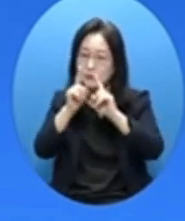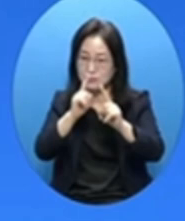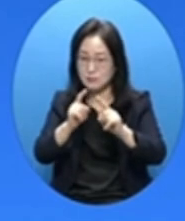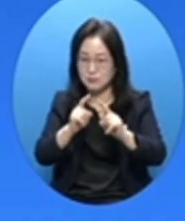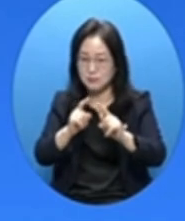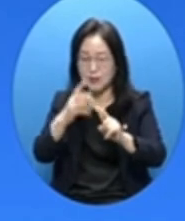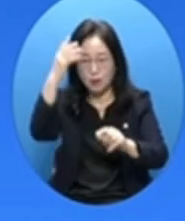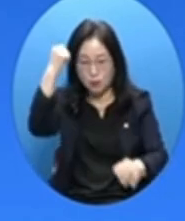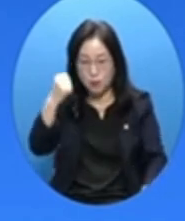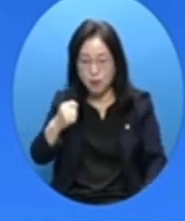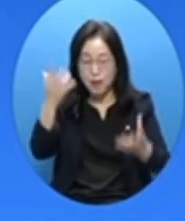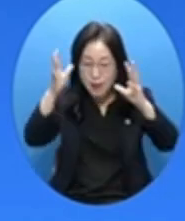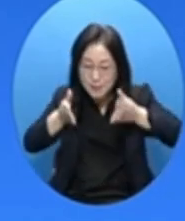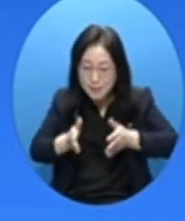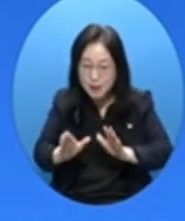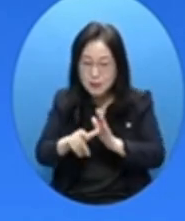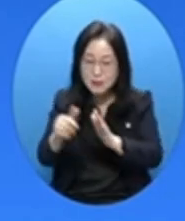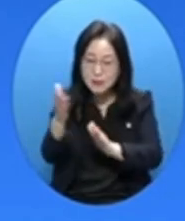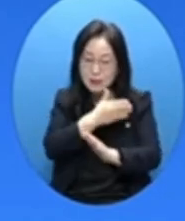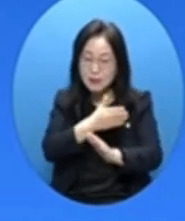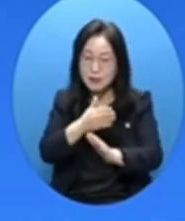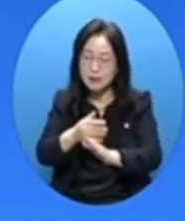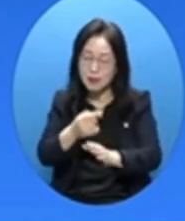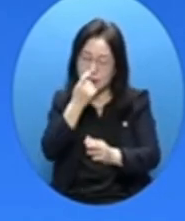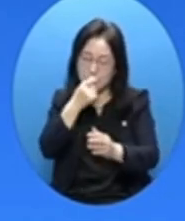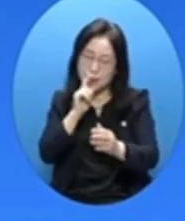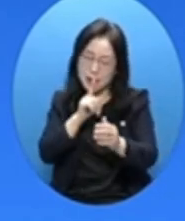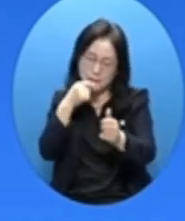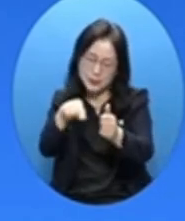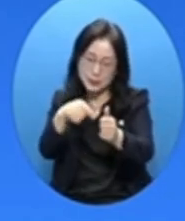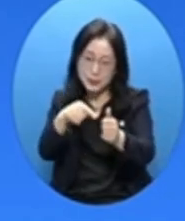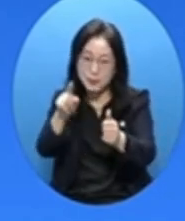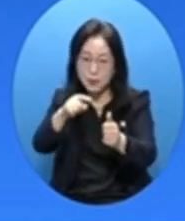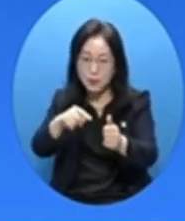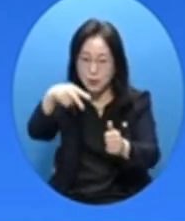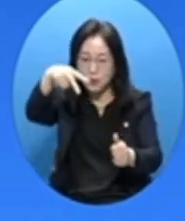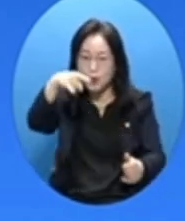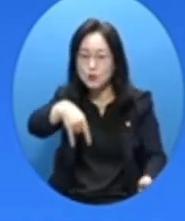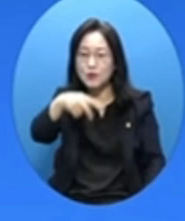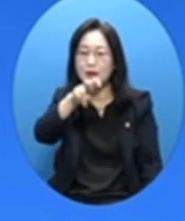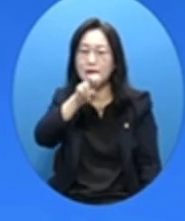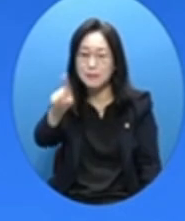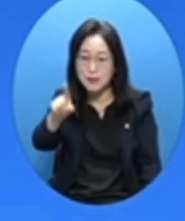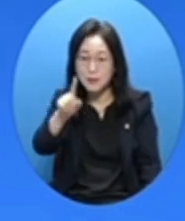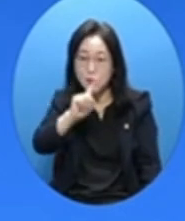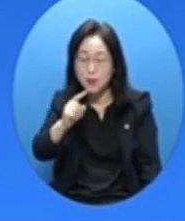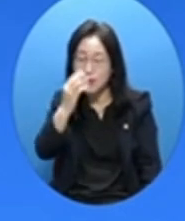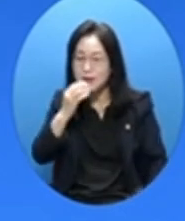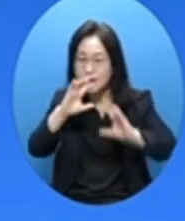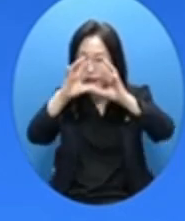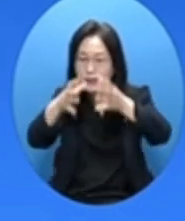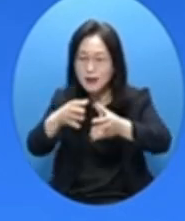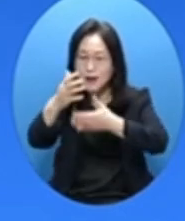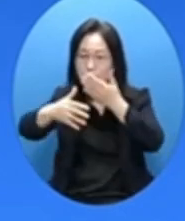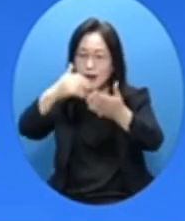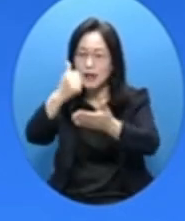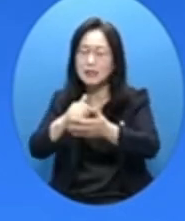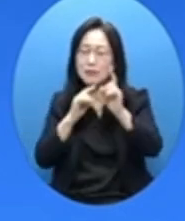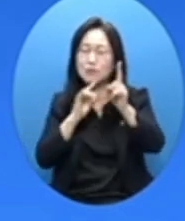말이 이 6장 5절 쉐마입니다 쉐마 이스라엘 아드나